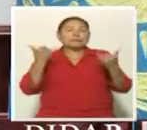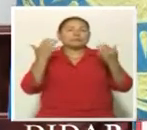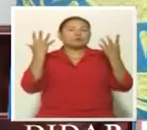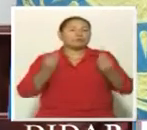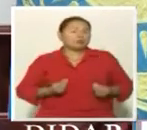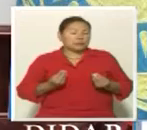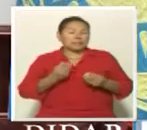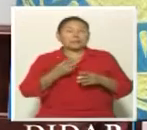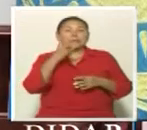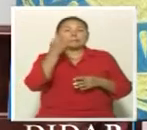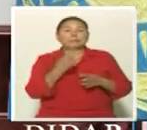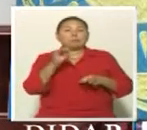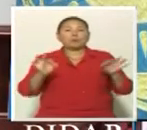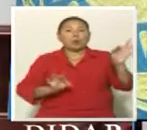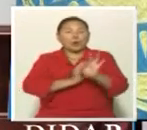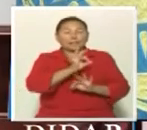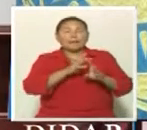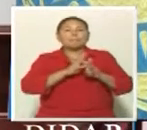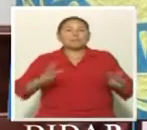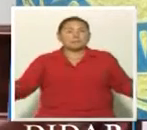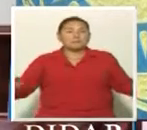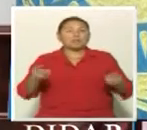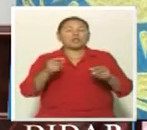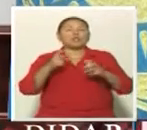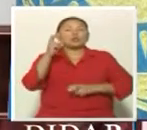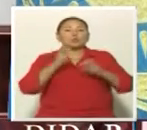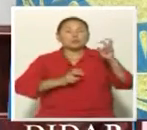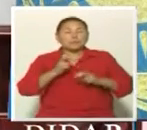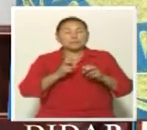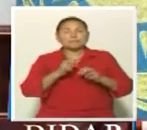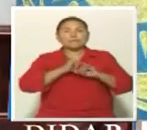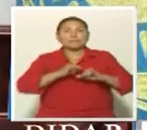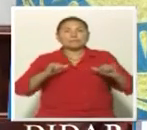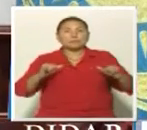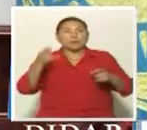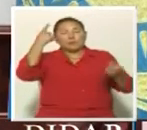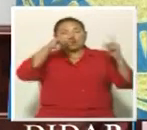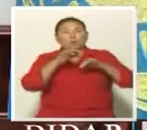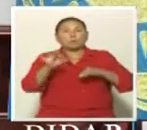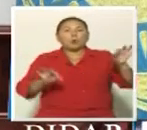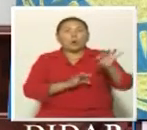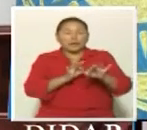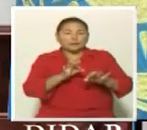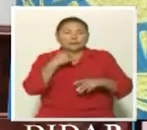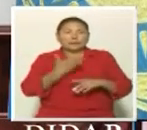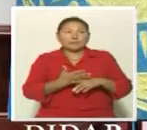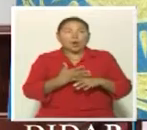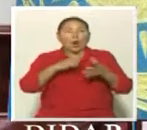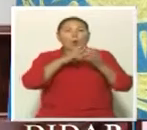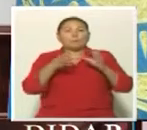сегодняшний день в рамках национального проекта Министерством индустрии инфраструктурного развития разработаны проекты проектирования